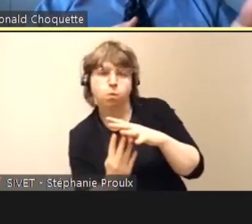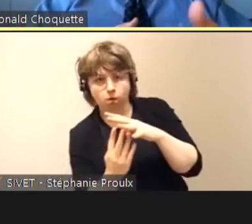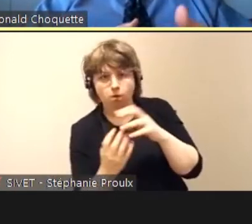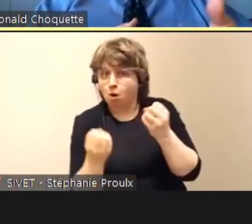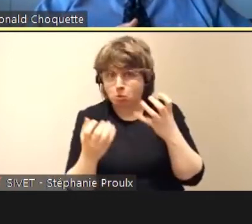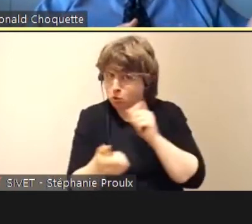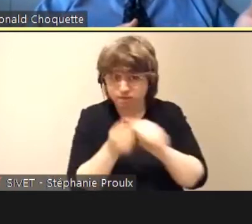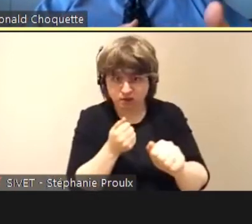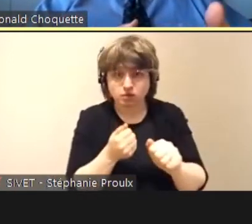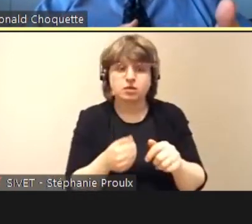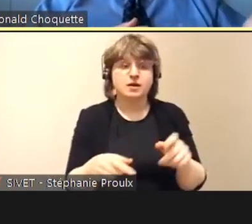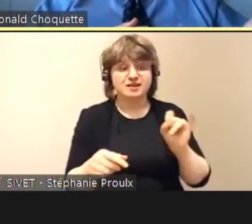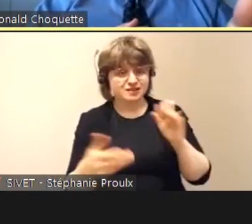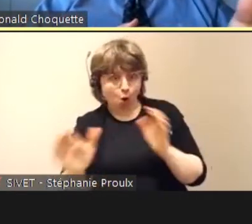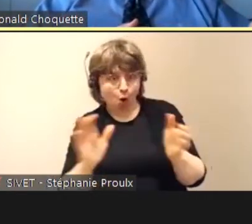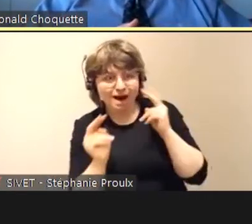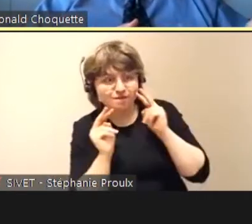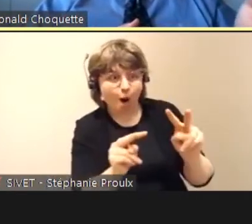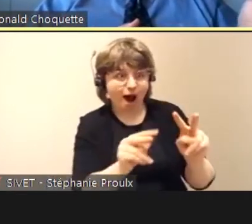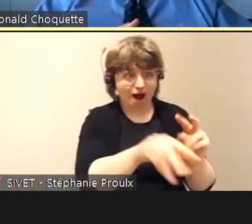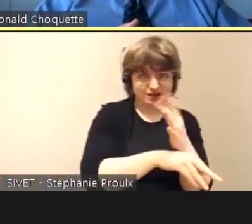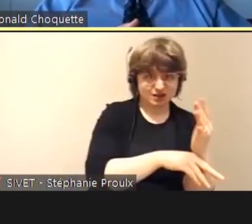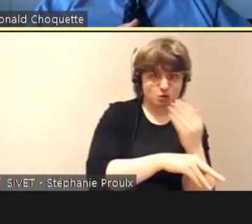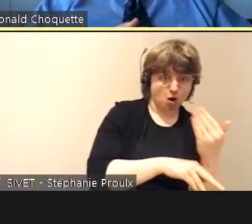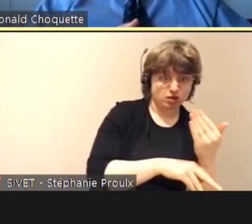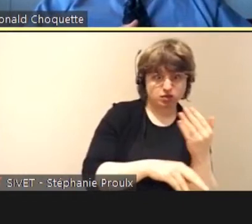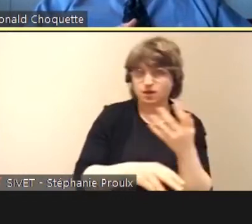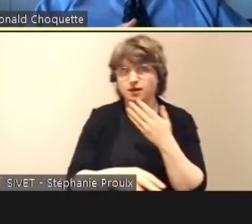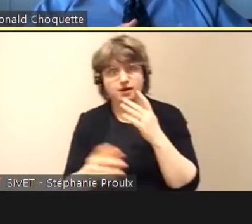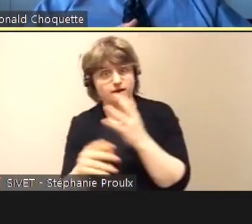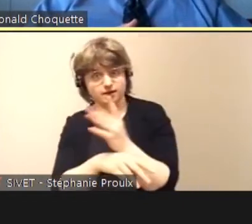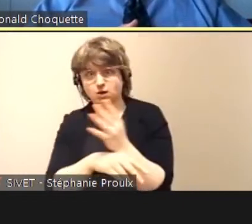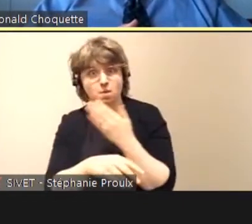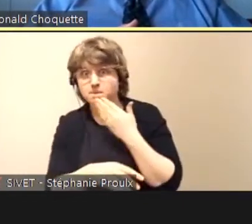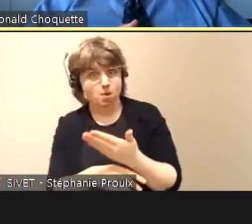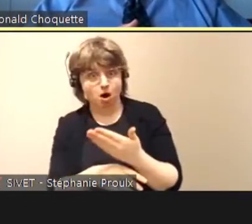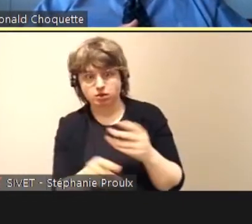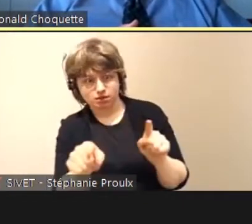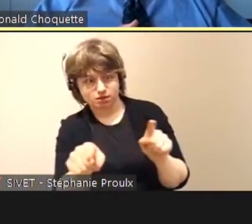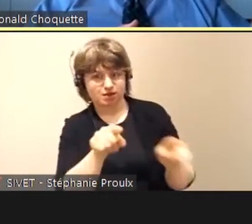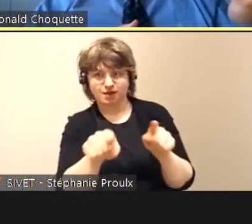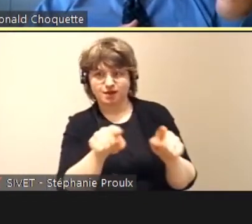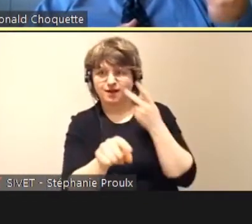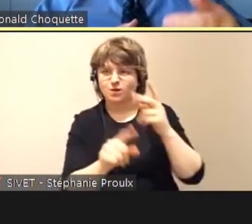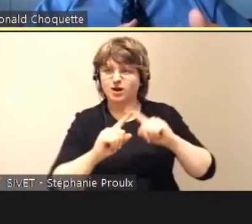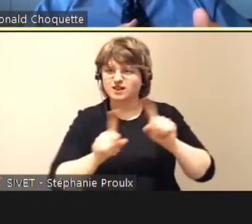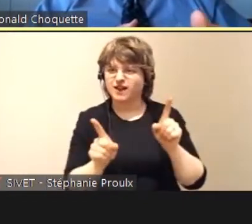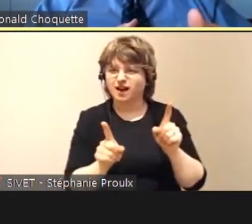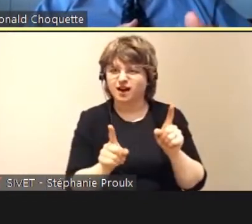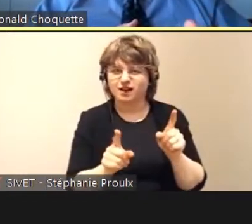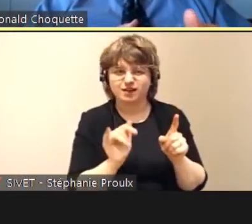on compare, c'est très flagrant de voir la différence entre des cellules ciliées en santé et